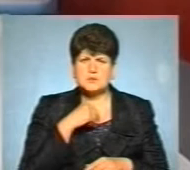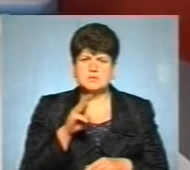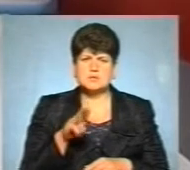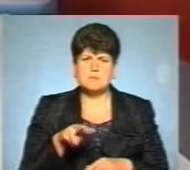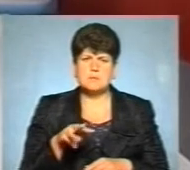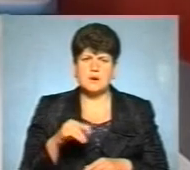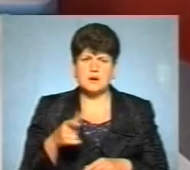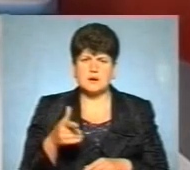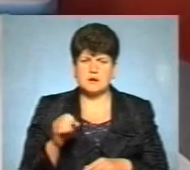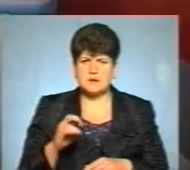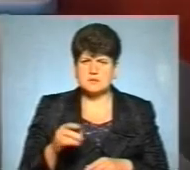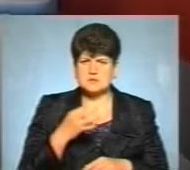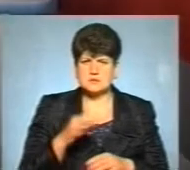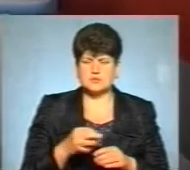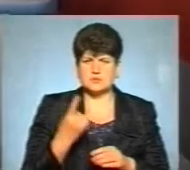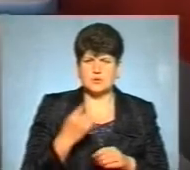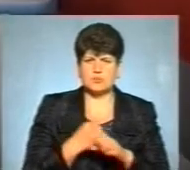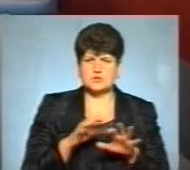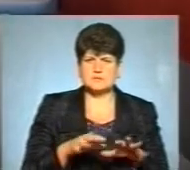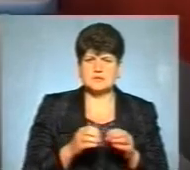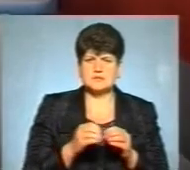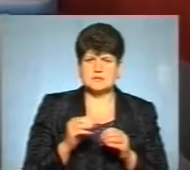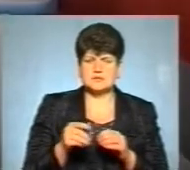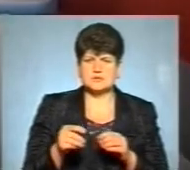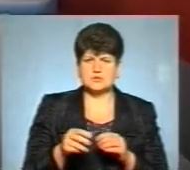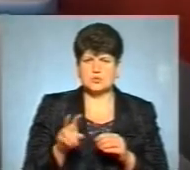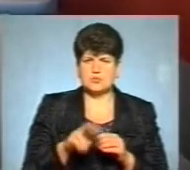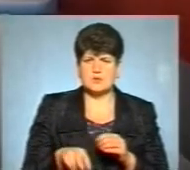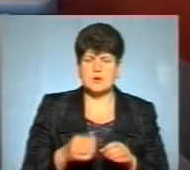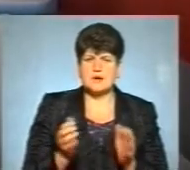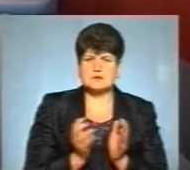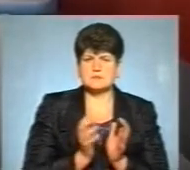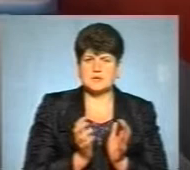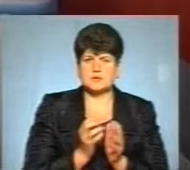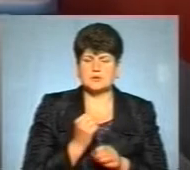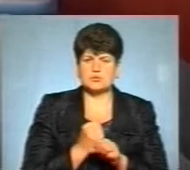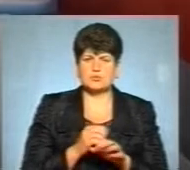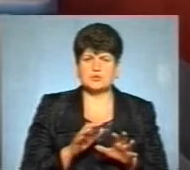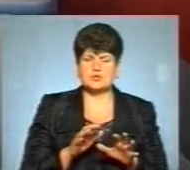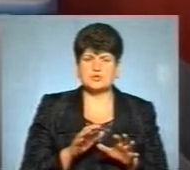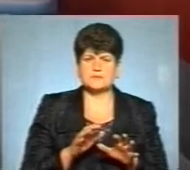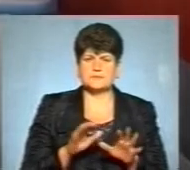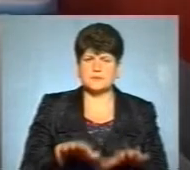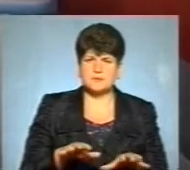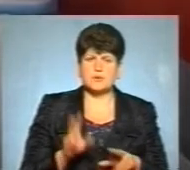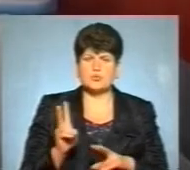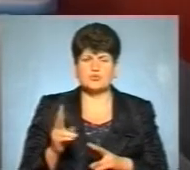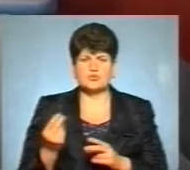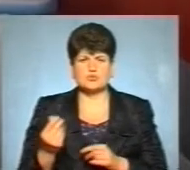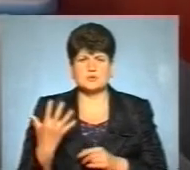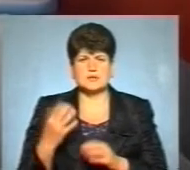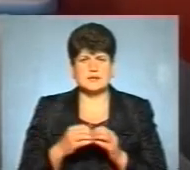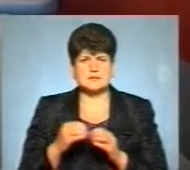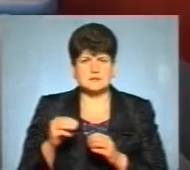Україні буде коштувати 10 тисяч доларів. Але зберегти робоче місце буде коштувати для когось 5 тисяч гривень, для когось 10 тисяч